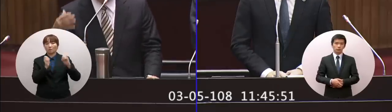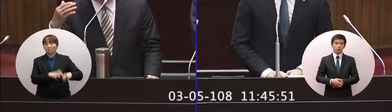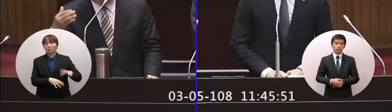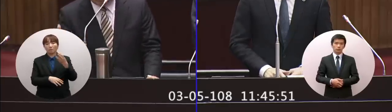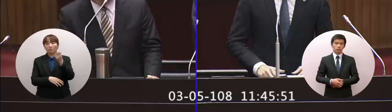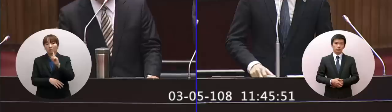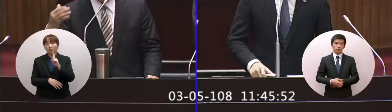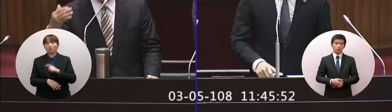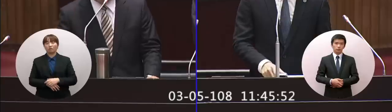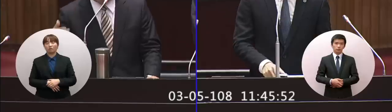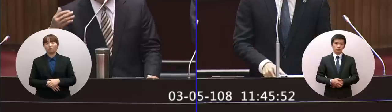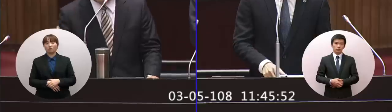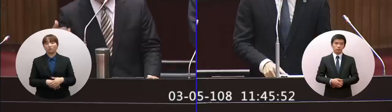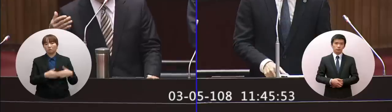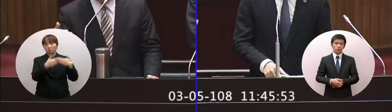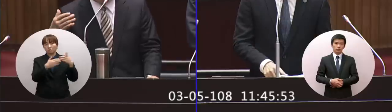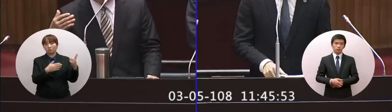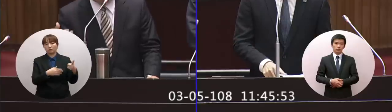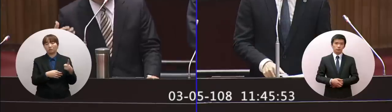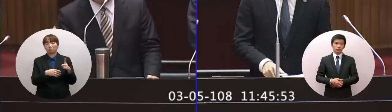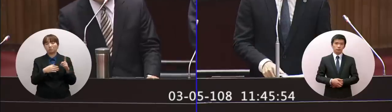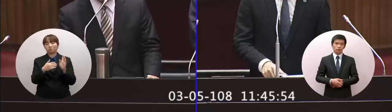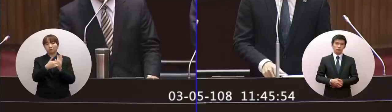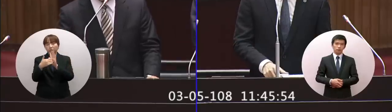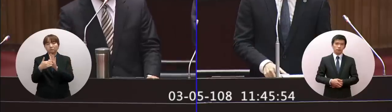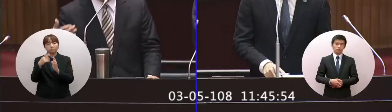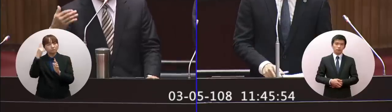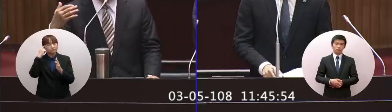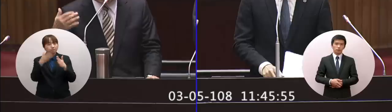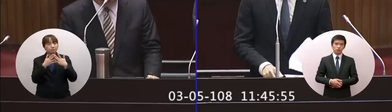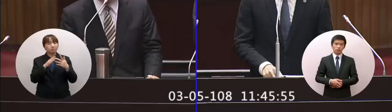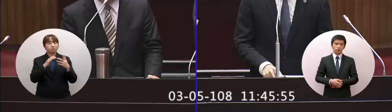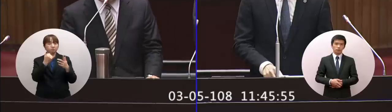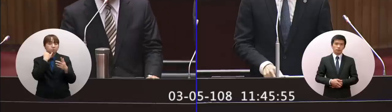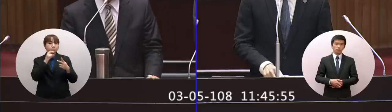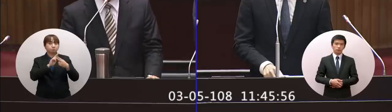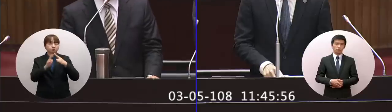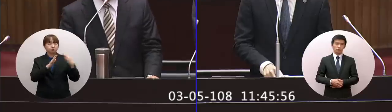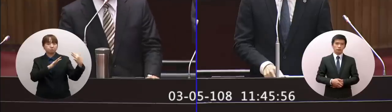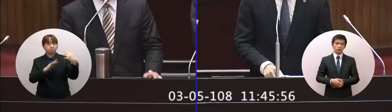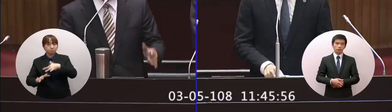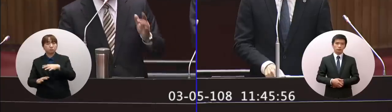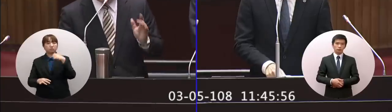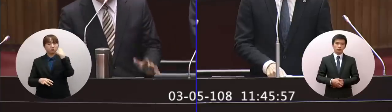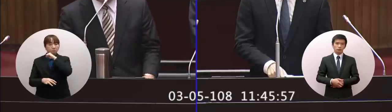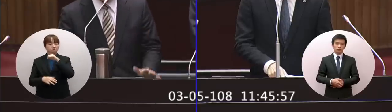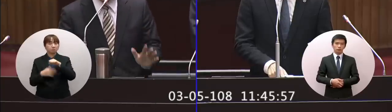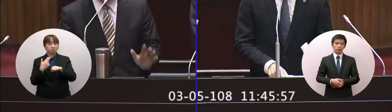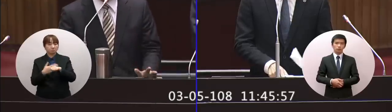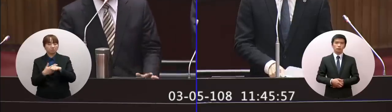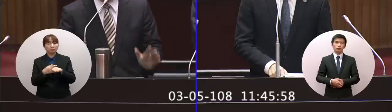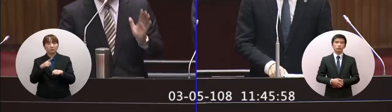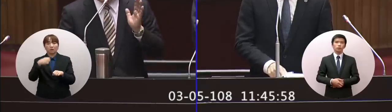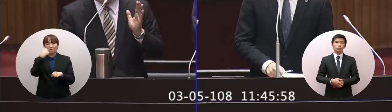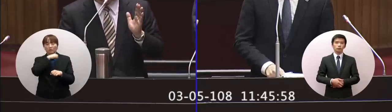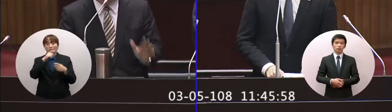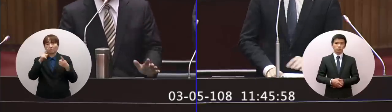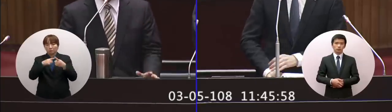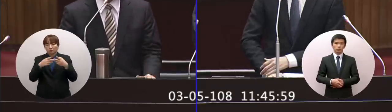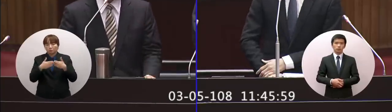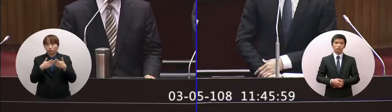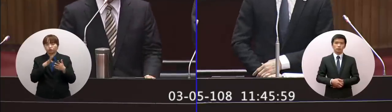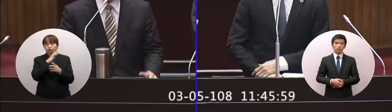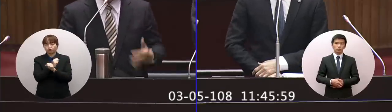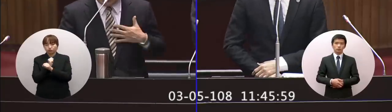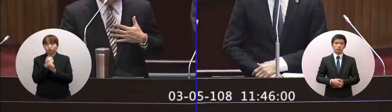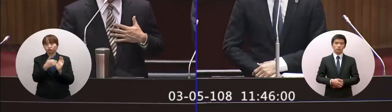弃无排除武力对付台湾的手段，所以台湾更加爱非